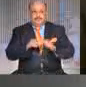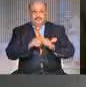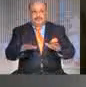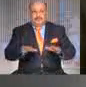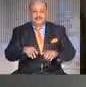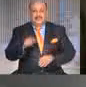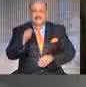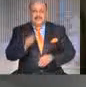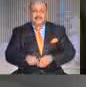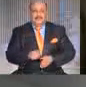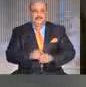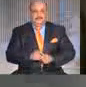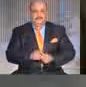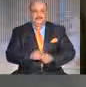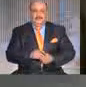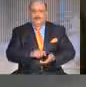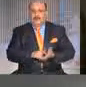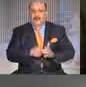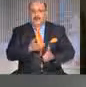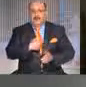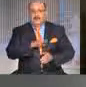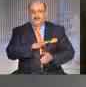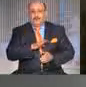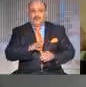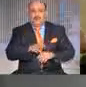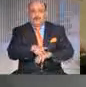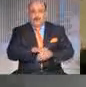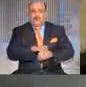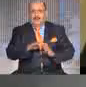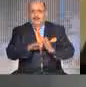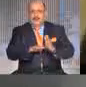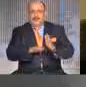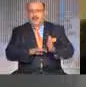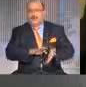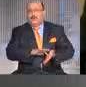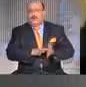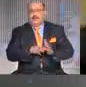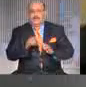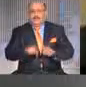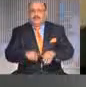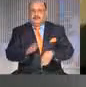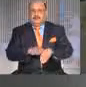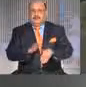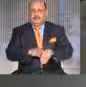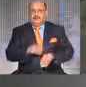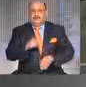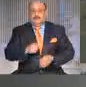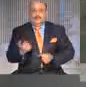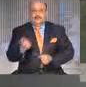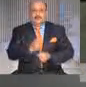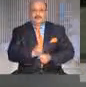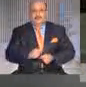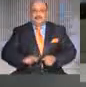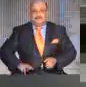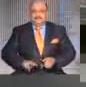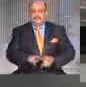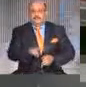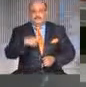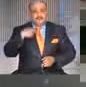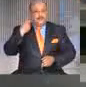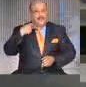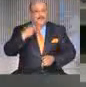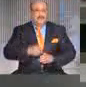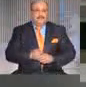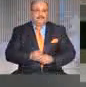علاش ما كملش المشروع هذا. مدنين تريد سكة الحديد. فكرة الحملة بدأت عن طريق